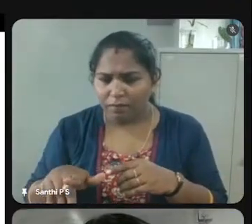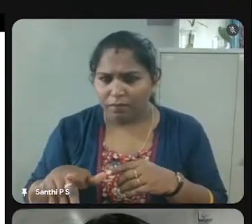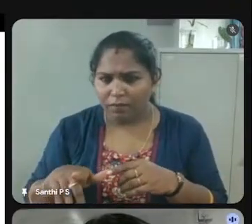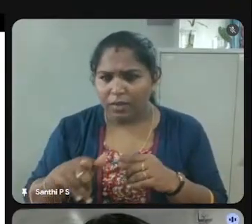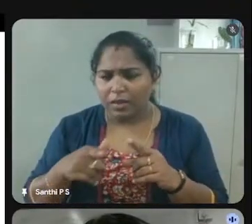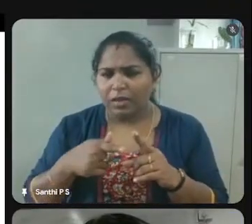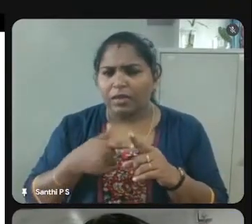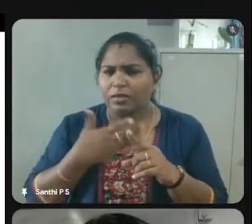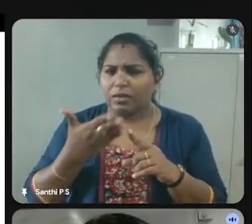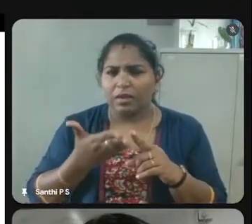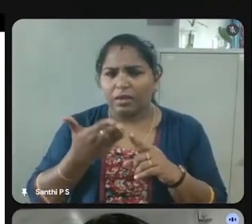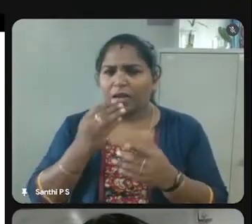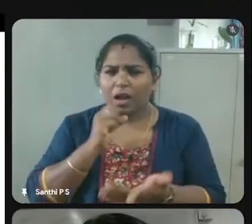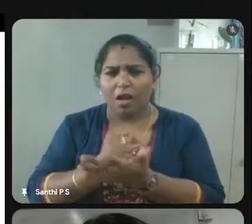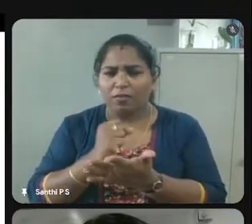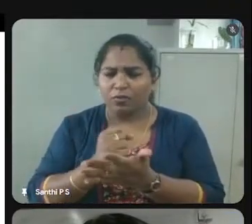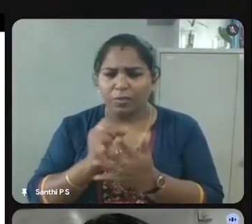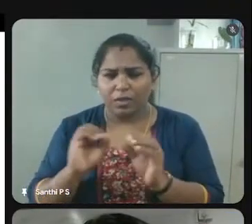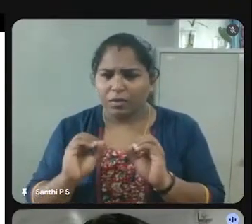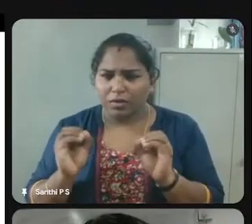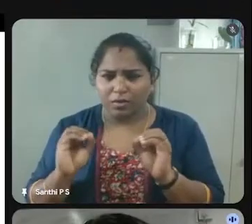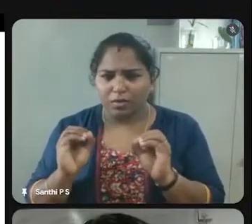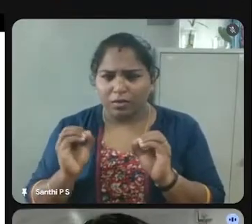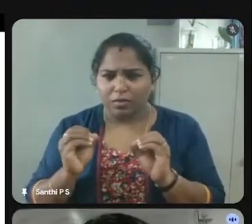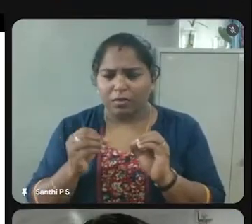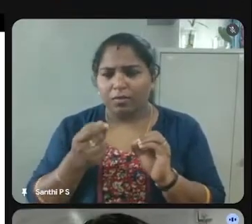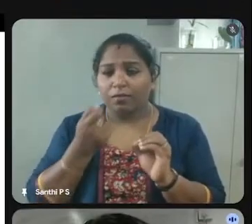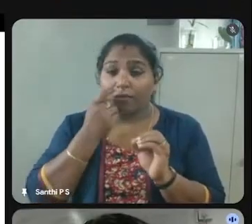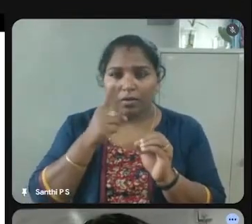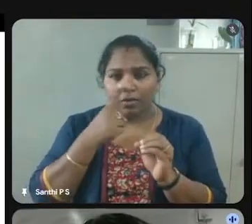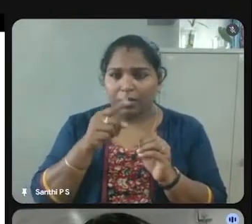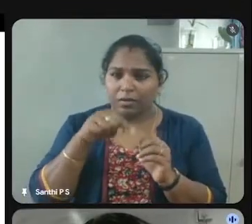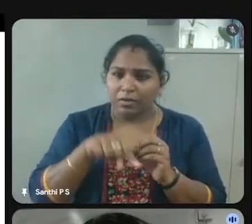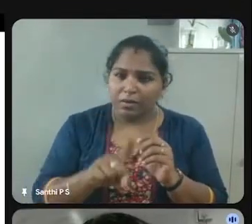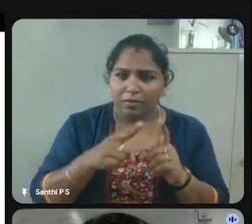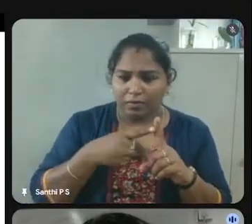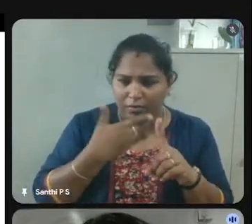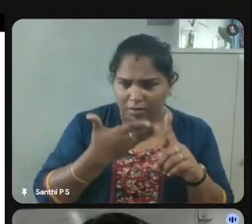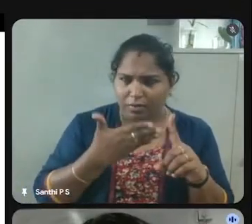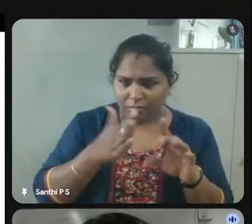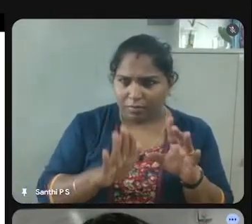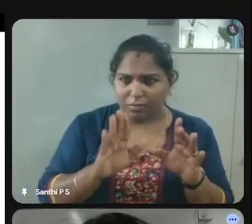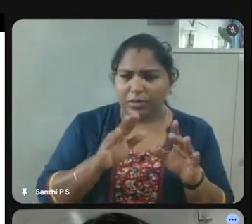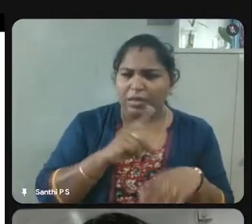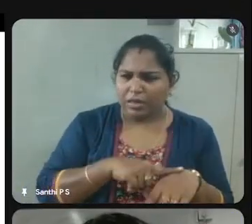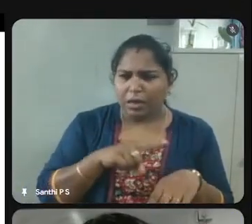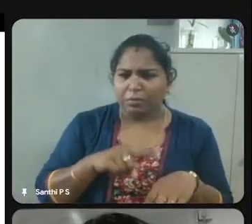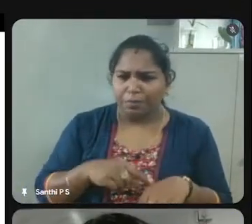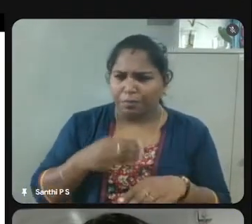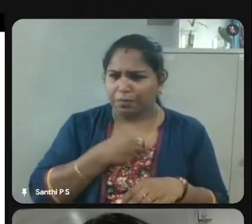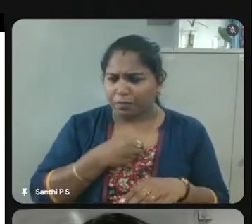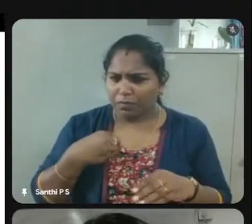തെറാപ്പിയുടെ ആവശ്യമില്ല. തെറാപ്പിയൊക്കെ ഞങ്ങൾ തന്നെ ചെയ്തത് റെഡിയാ. ഞങ്ങൾ തന്നെ തെറാപ്പി ചെയ്യുന്നത്. എന്തെങ്കിലും ഫോളോ അപ്സ് ചെയ്യാറുണ്ടോ?